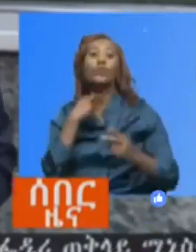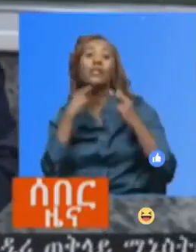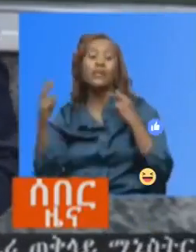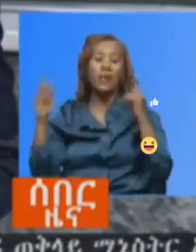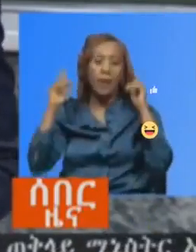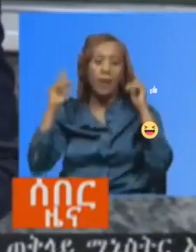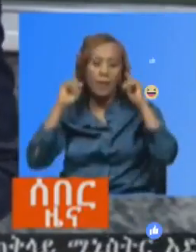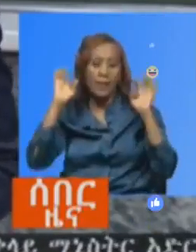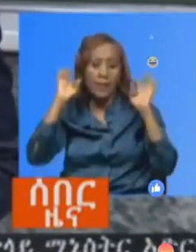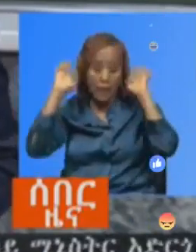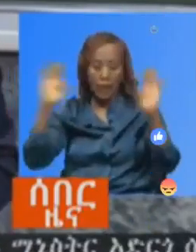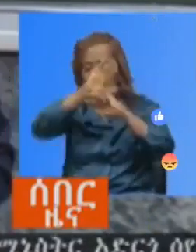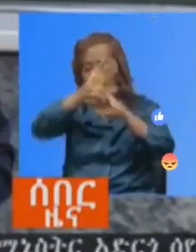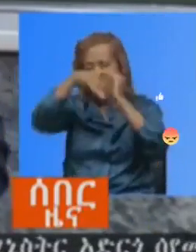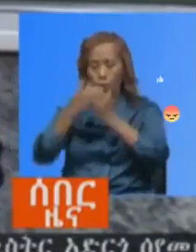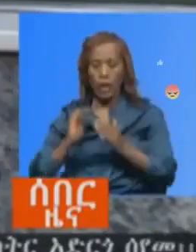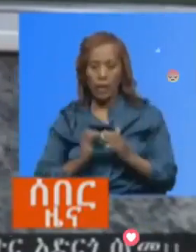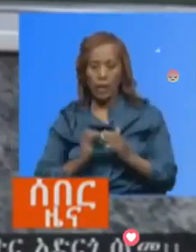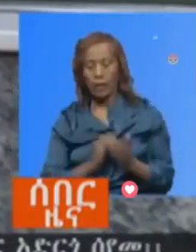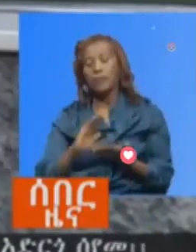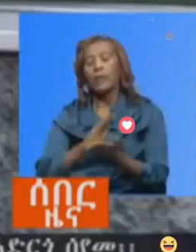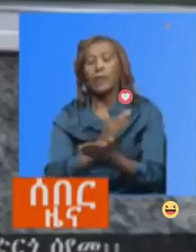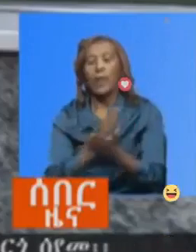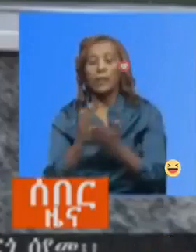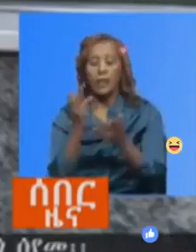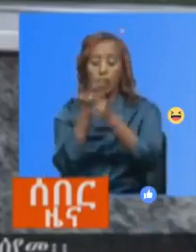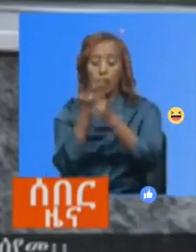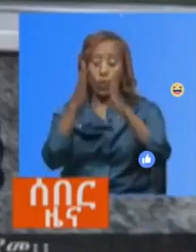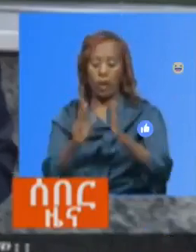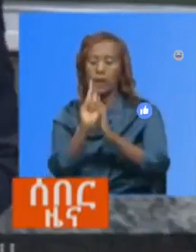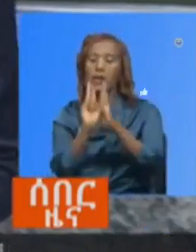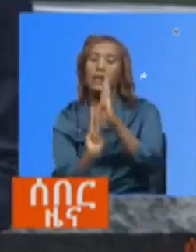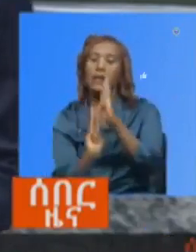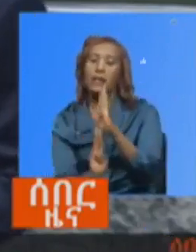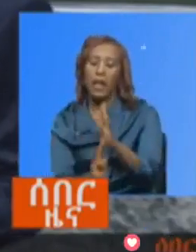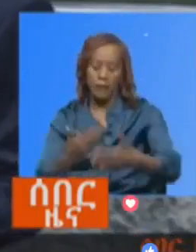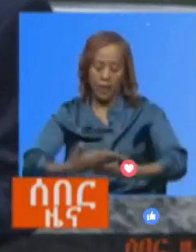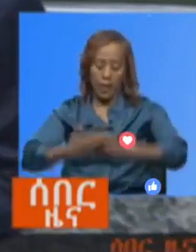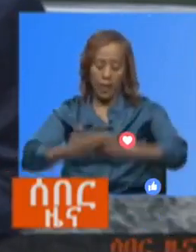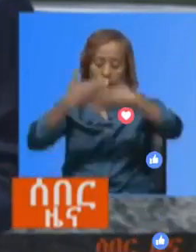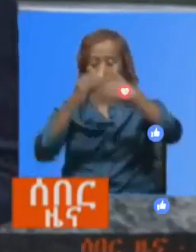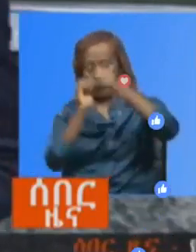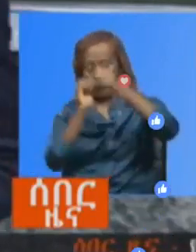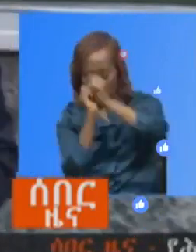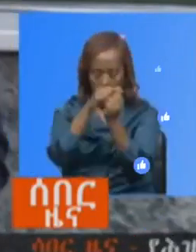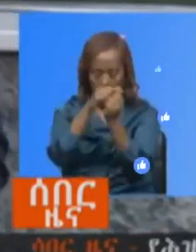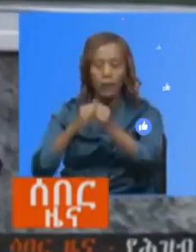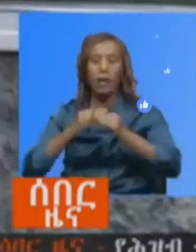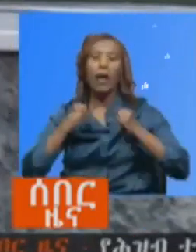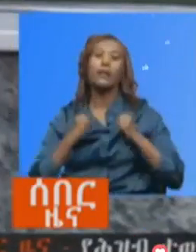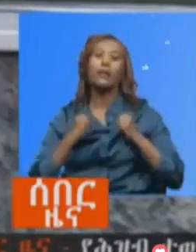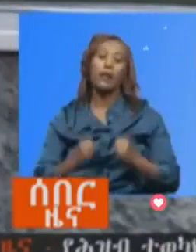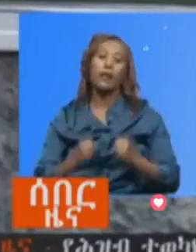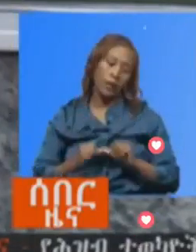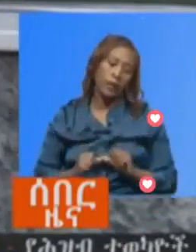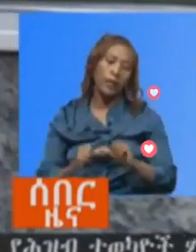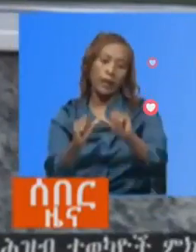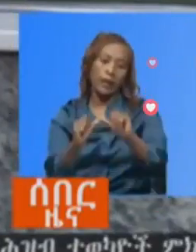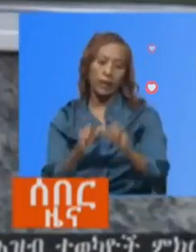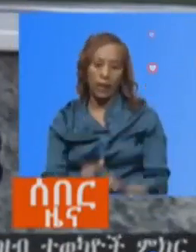የሚሰማበት ሁላችንም የሚያሳትፍ ዴሞክራሲያዊ ስርዓት የመገንባቱን ትግል አጠናክረን